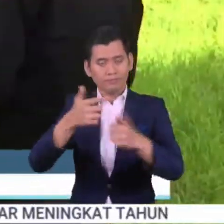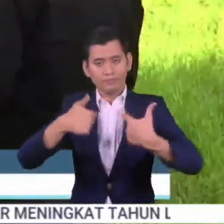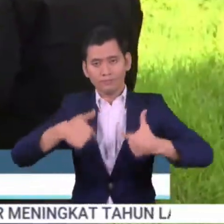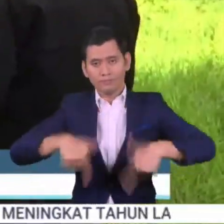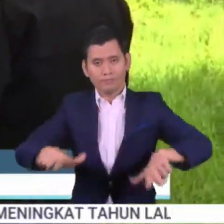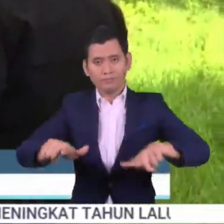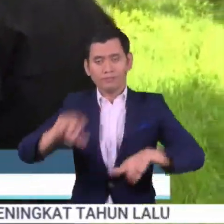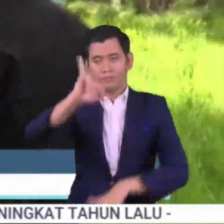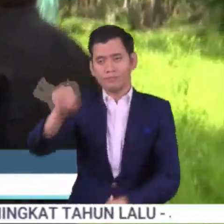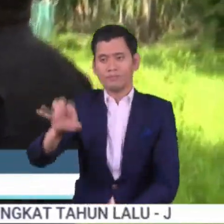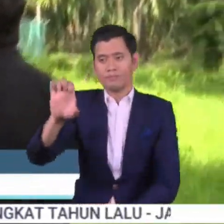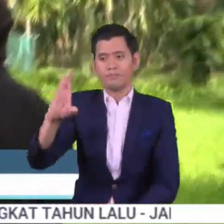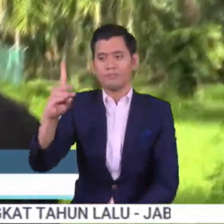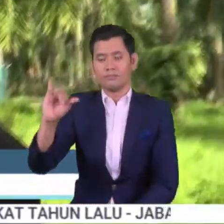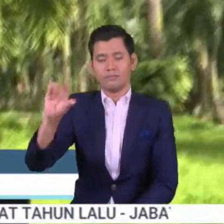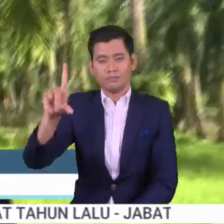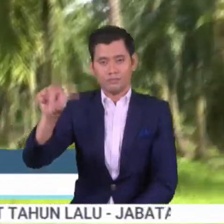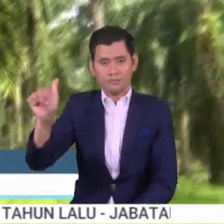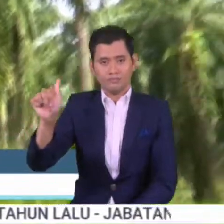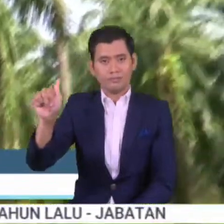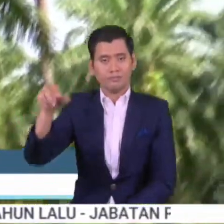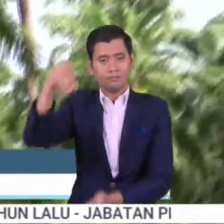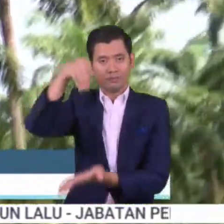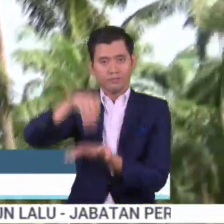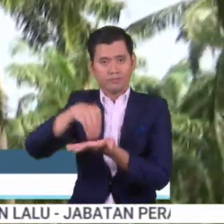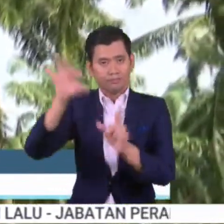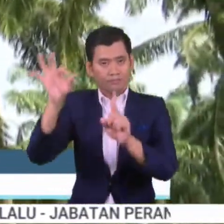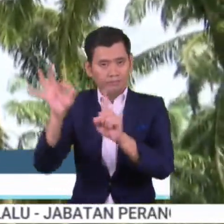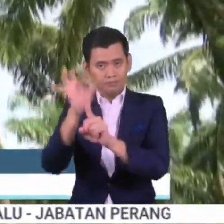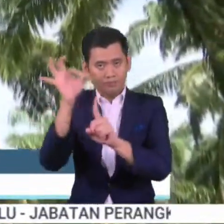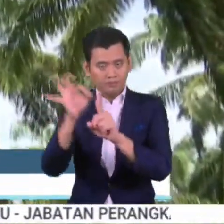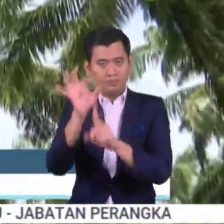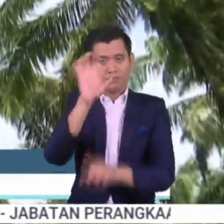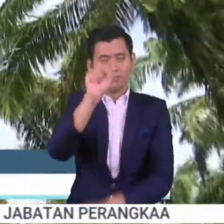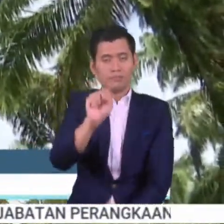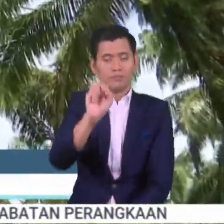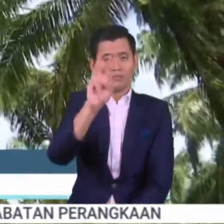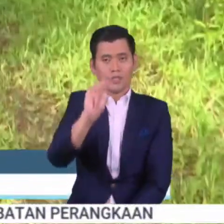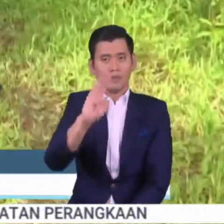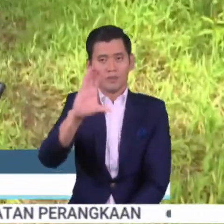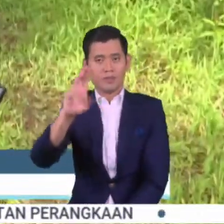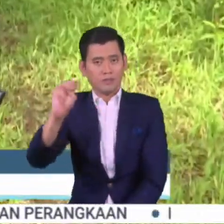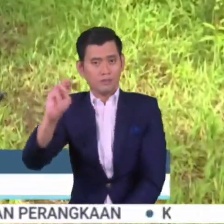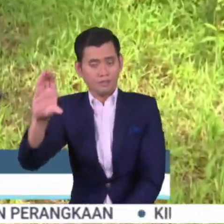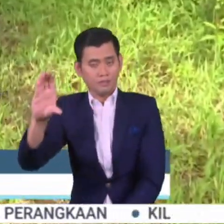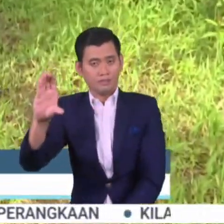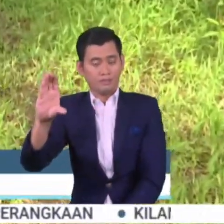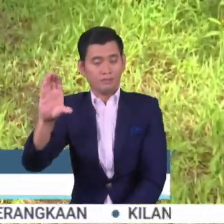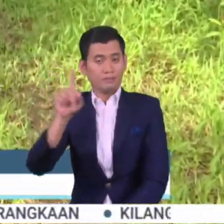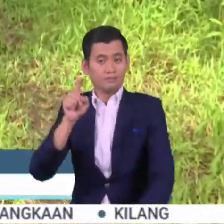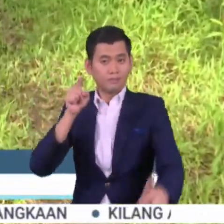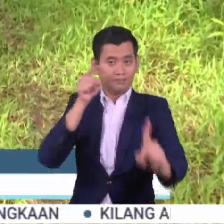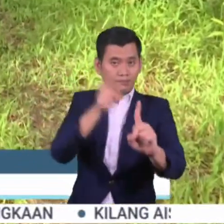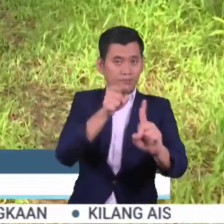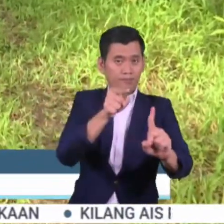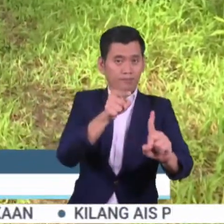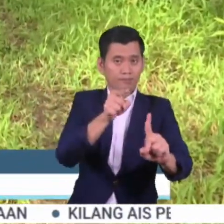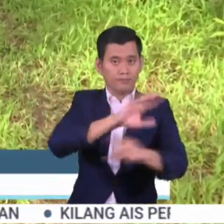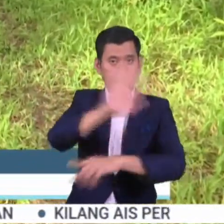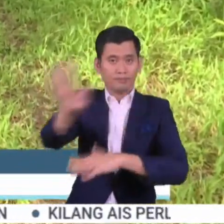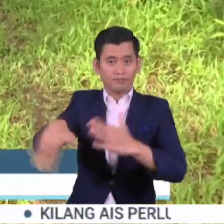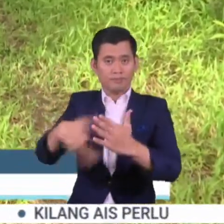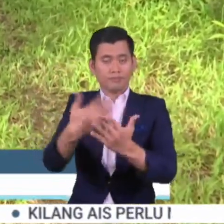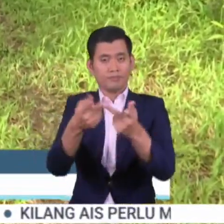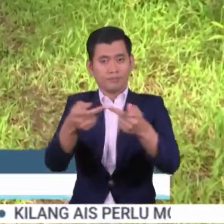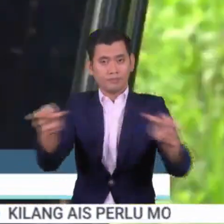jendela. Di Pulau Pinang, Suruhanjaya Komunikasi dan Multimedia MCMC menyasarkan